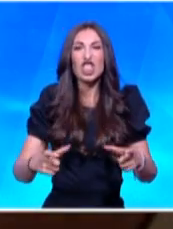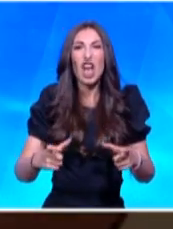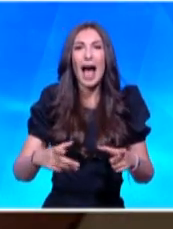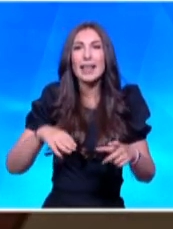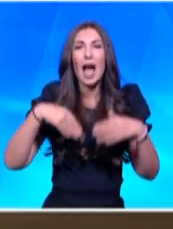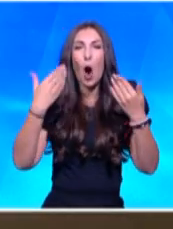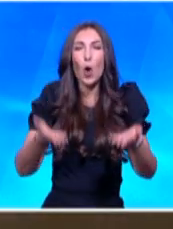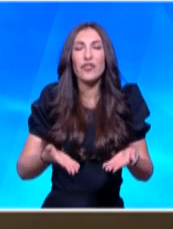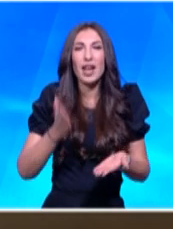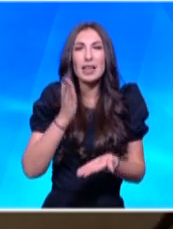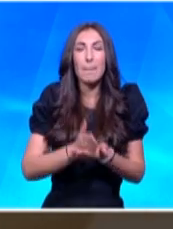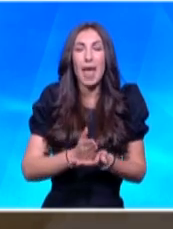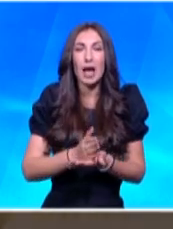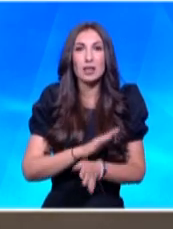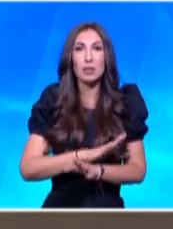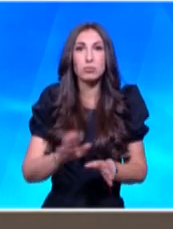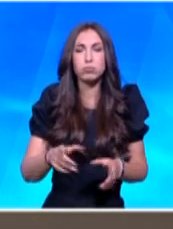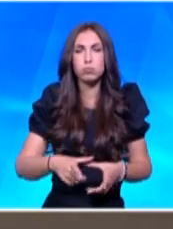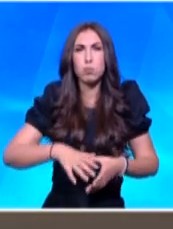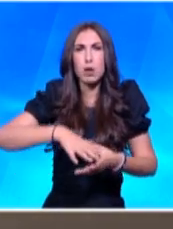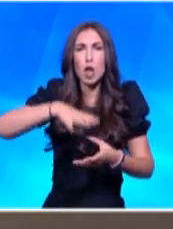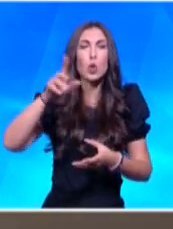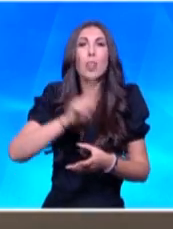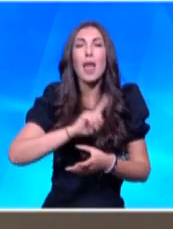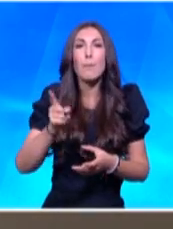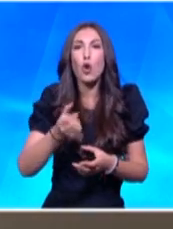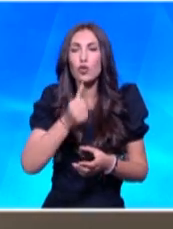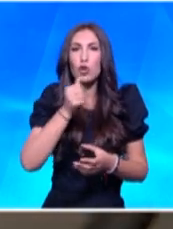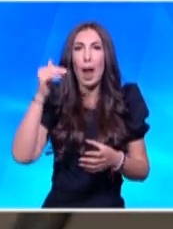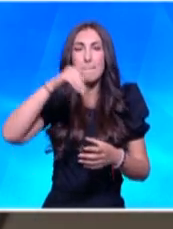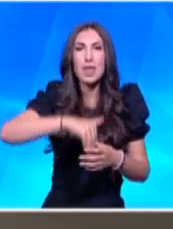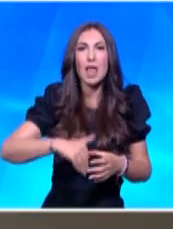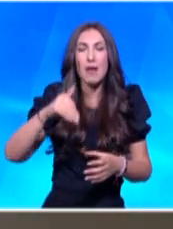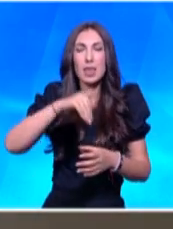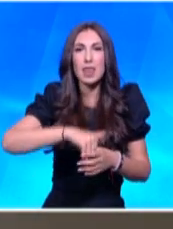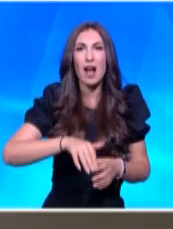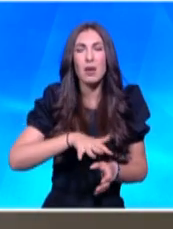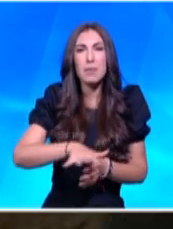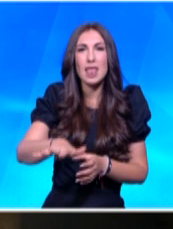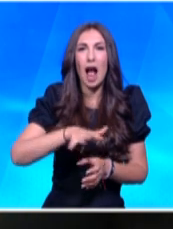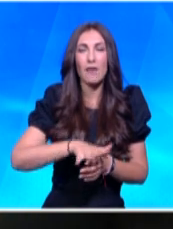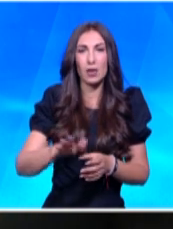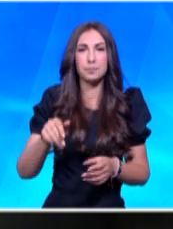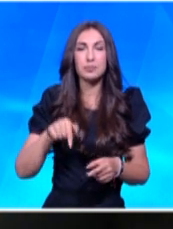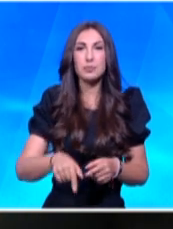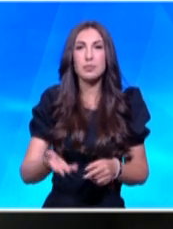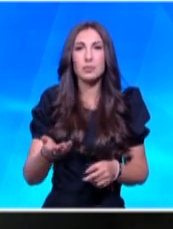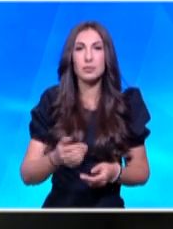отвън бяха буквално затлачени и не можеха да поемат целият поток от водата тук. По-рано